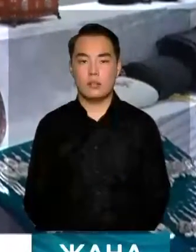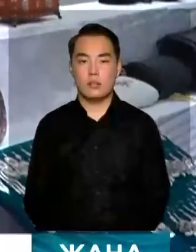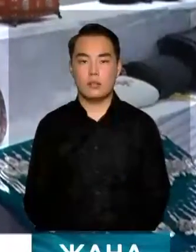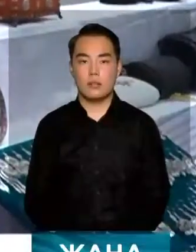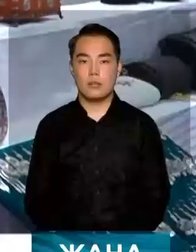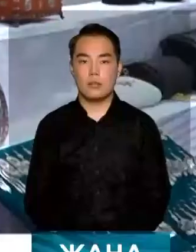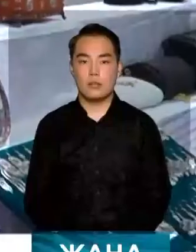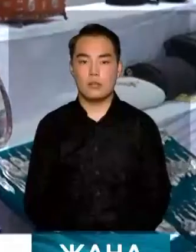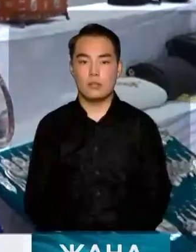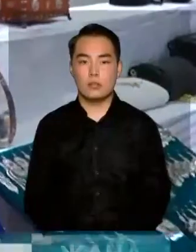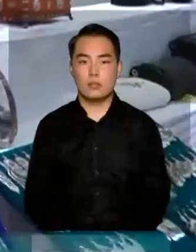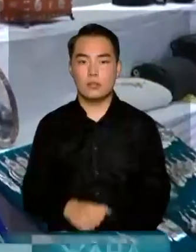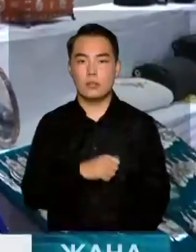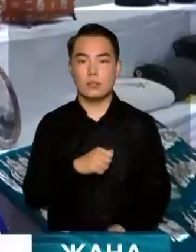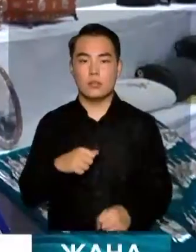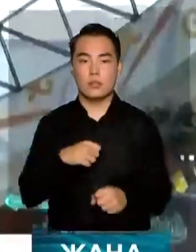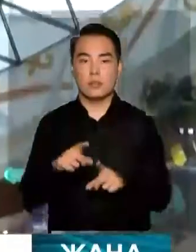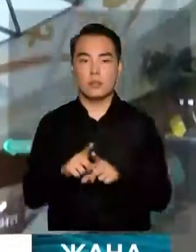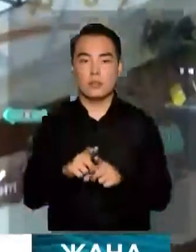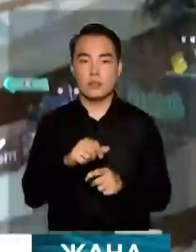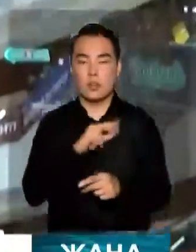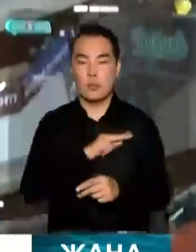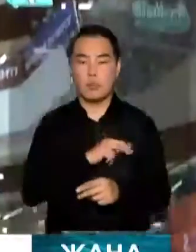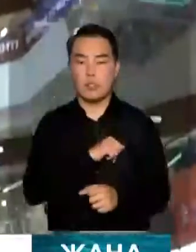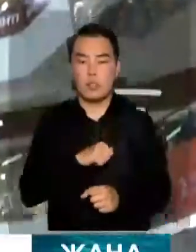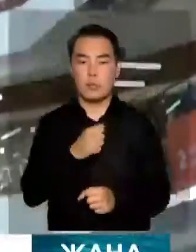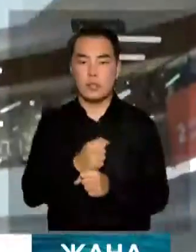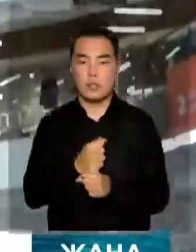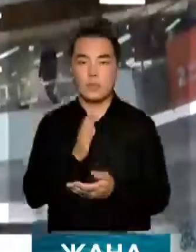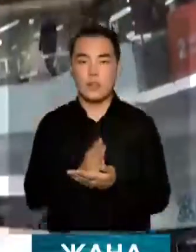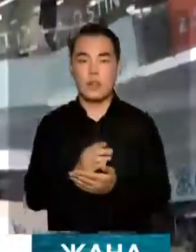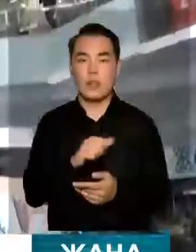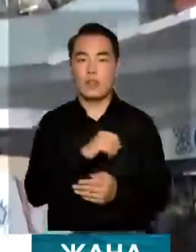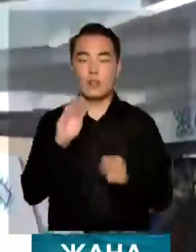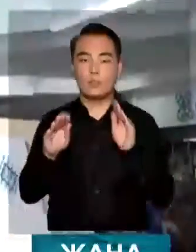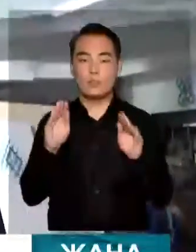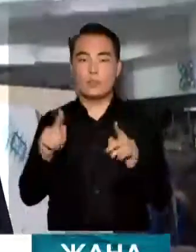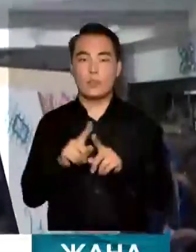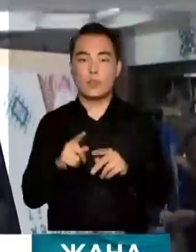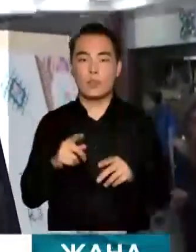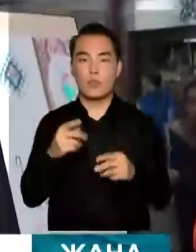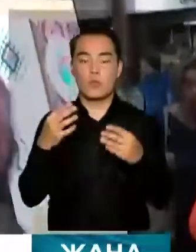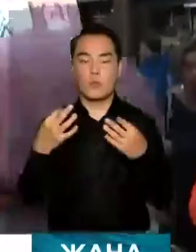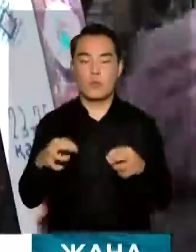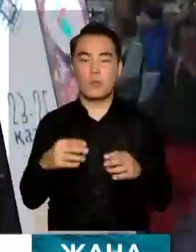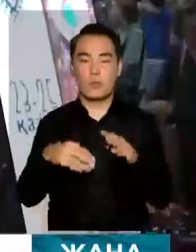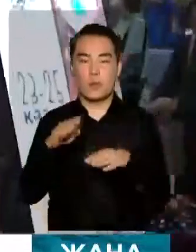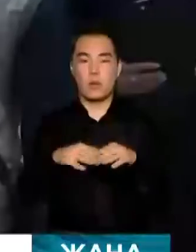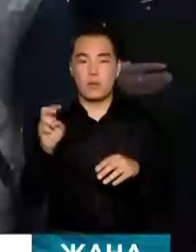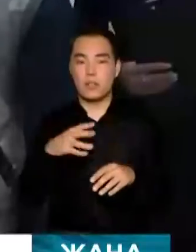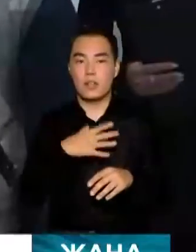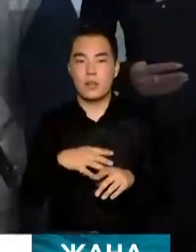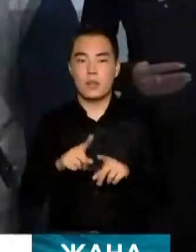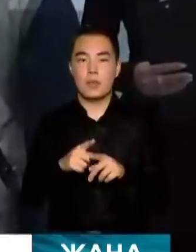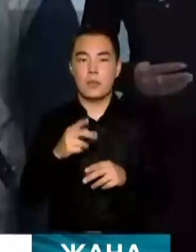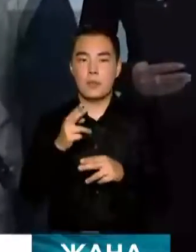де қазір тырысып жатыр осындай жұмыстарға. Көрші елдің қол өнершілері шараға құрғол келмеген. Қырғыз шеберлері облыстық мұражайға